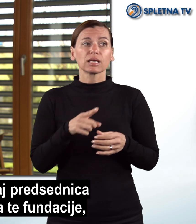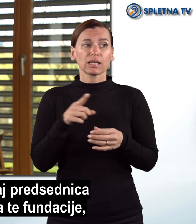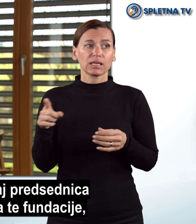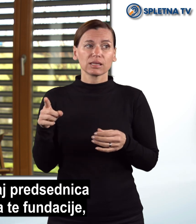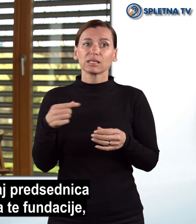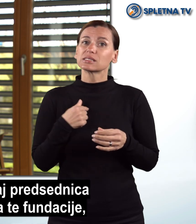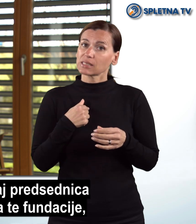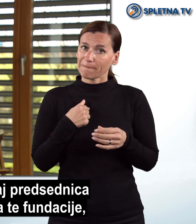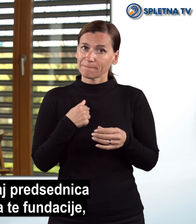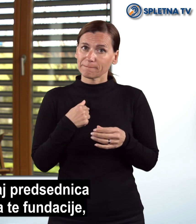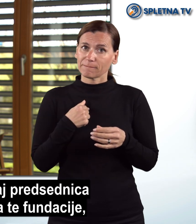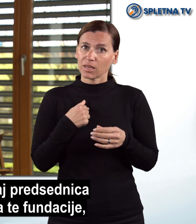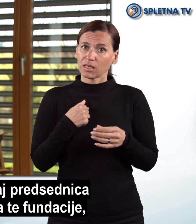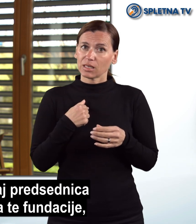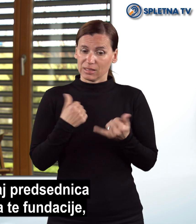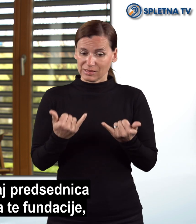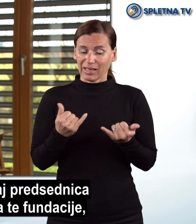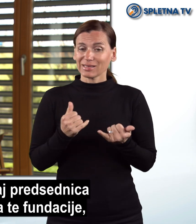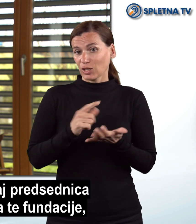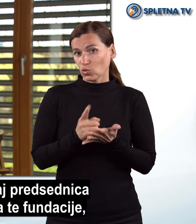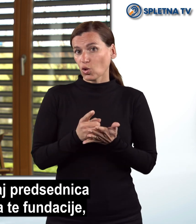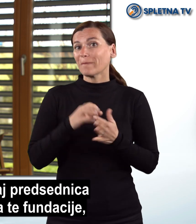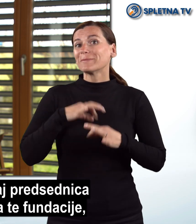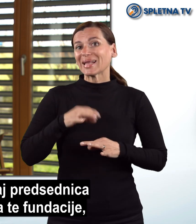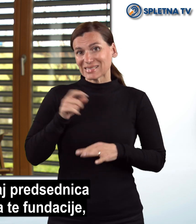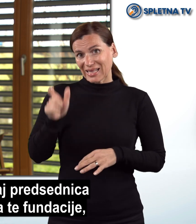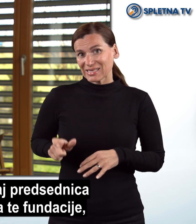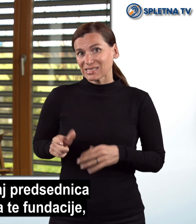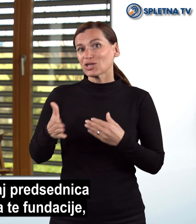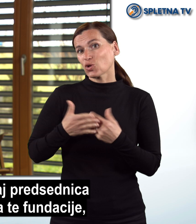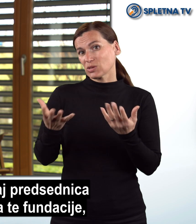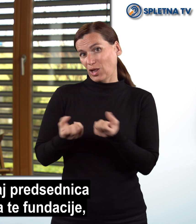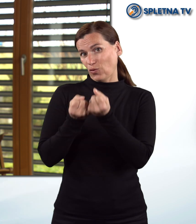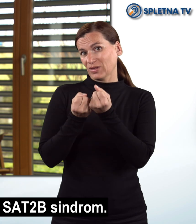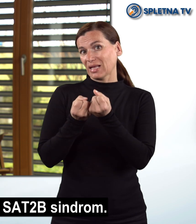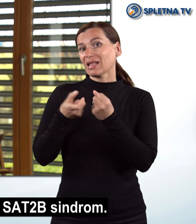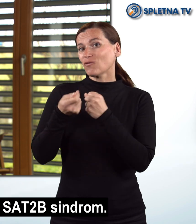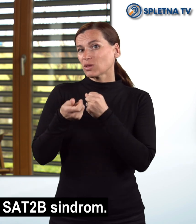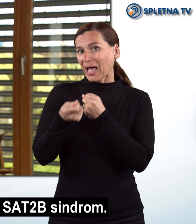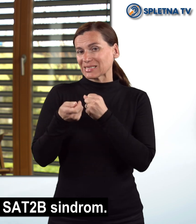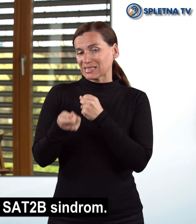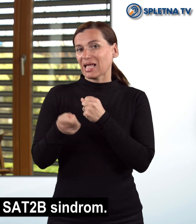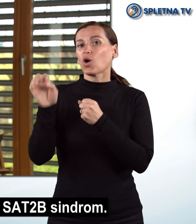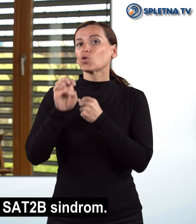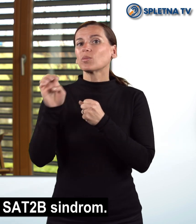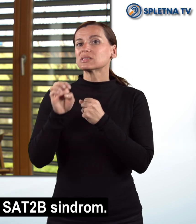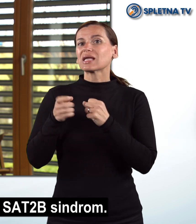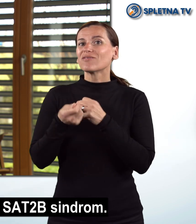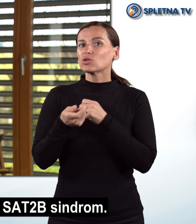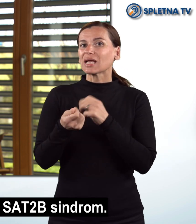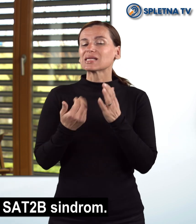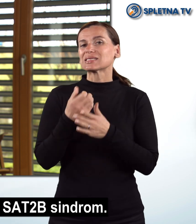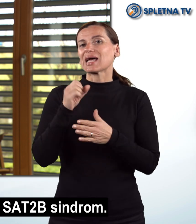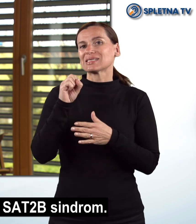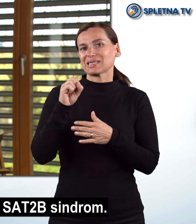in sem trenutno zdaj predsednica in soustanoviteljica te fundacije, Evropske fundacije za sadbo 2